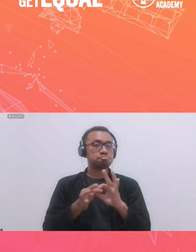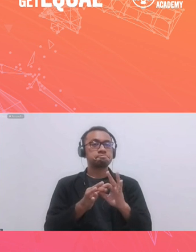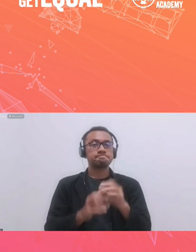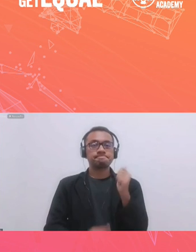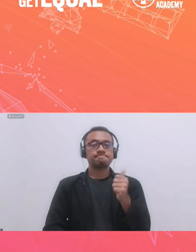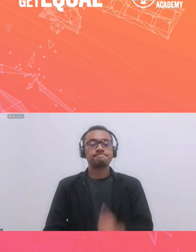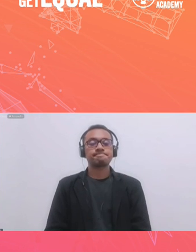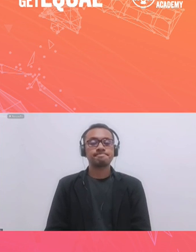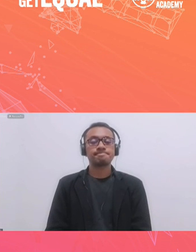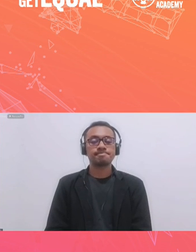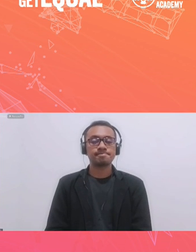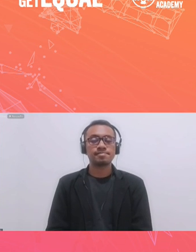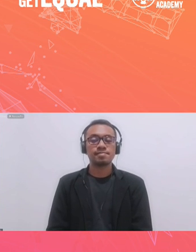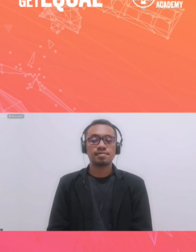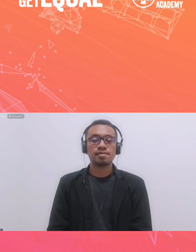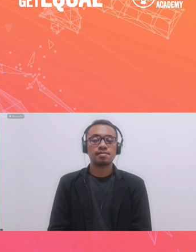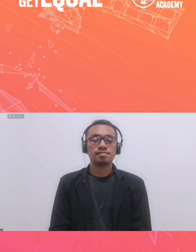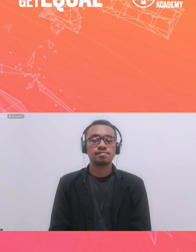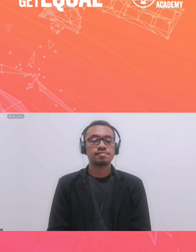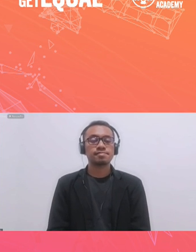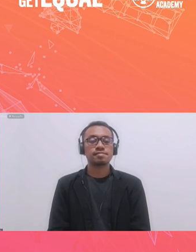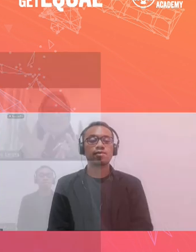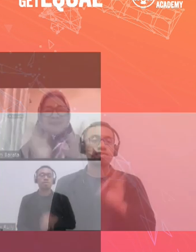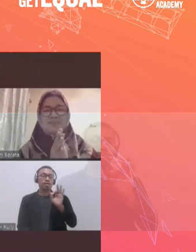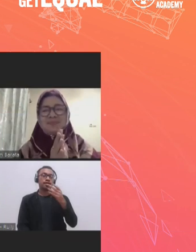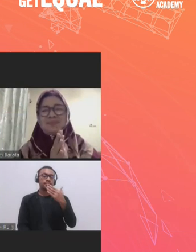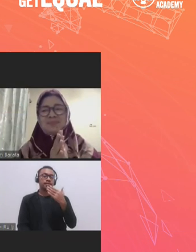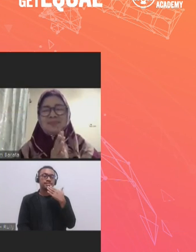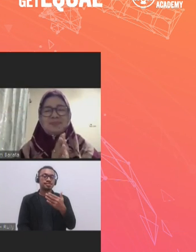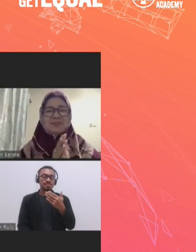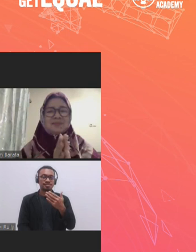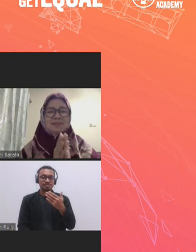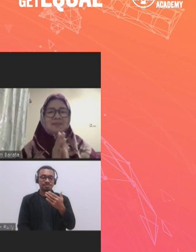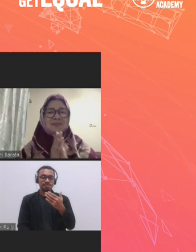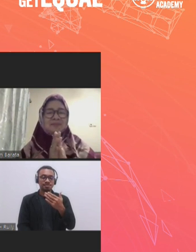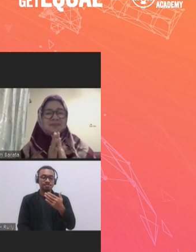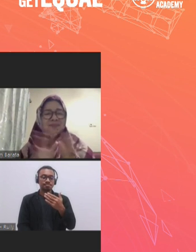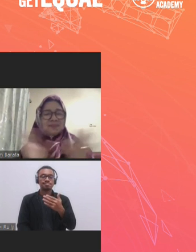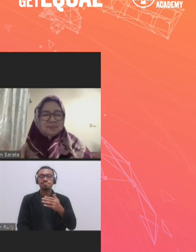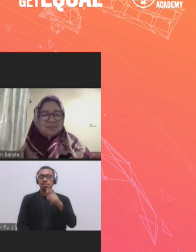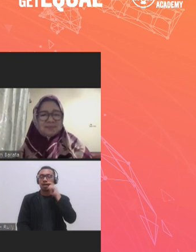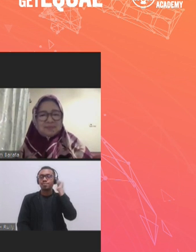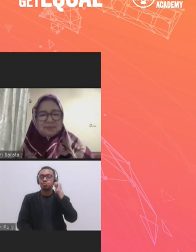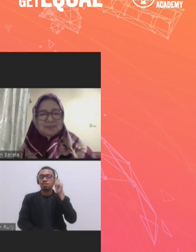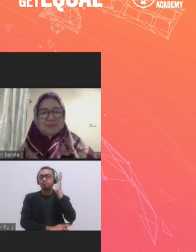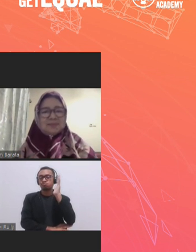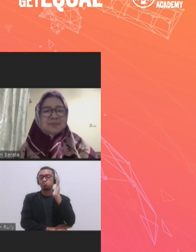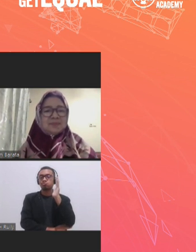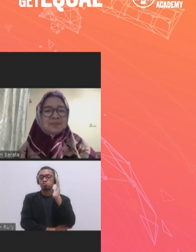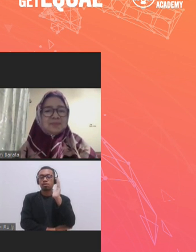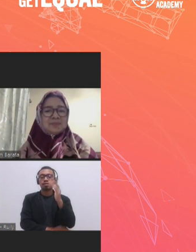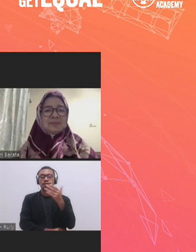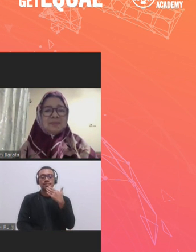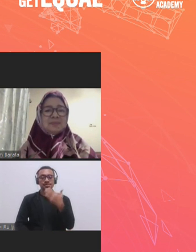betul. Terima baik. Kasih. Baik, terima kasih. Terima kasih kepada semua pembicara yang hadir hari ini, terutama secara